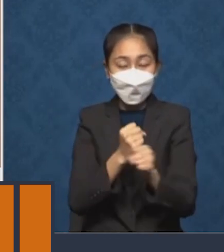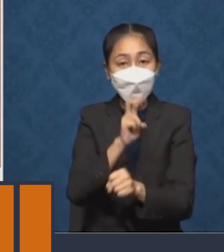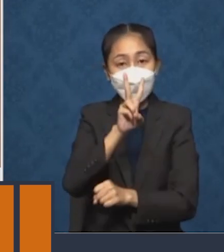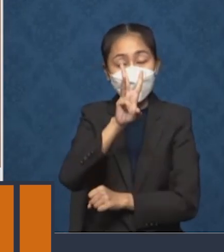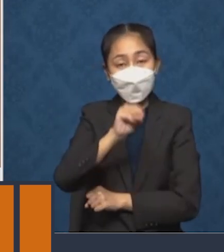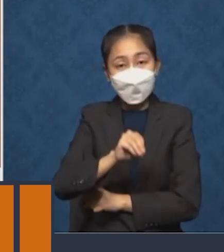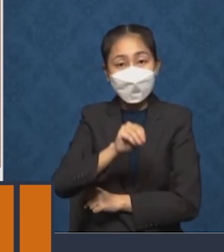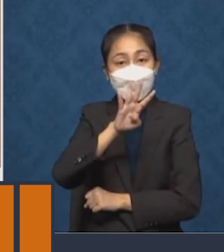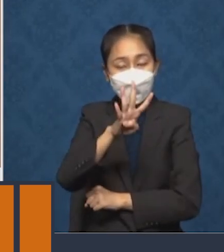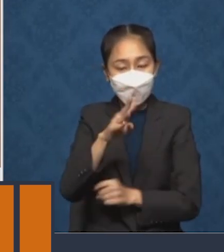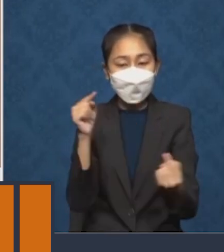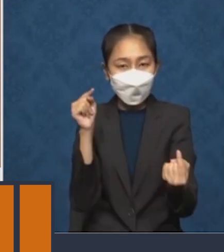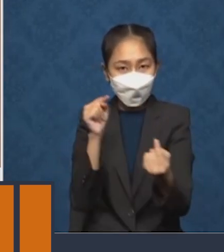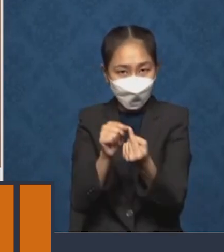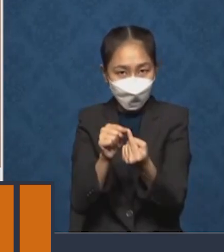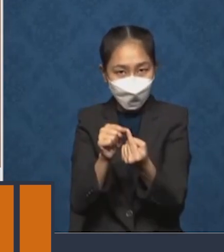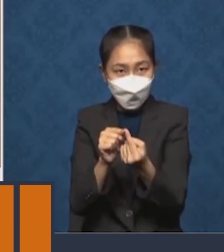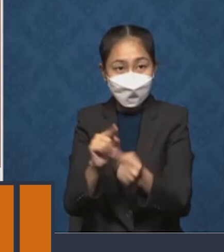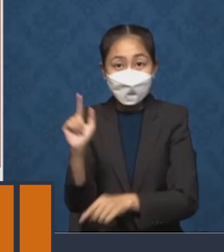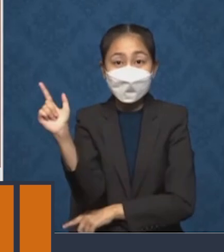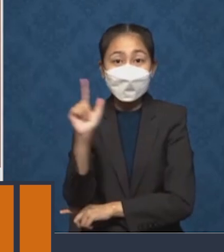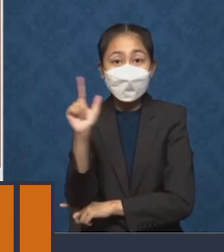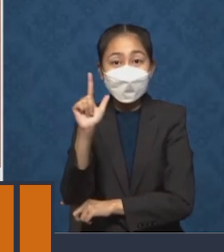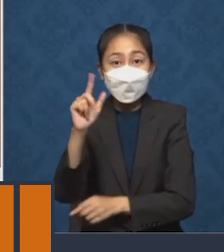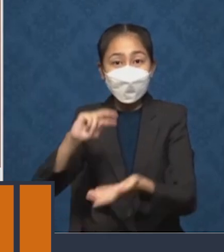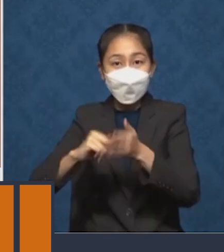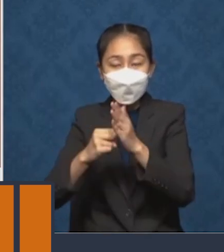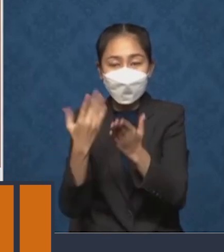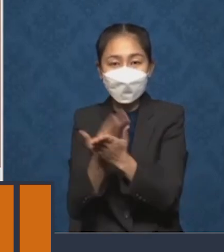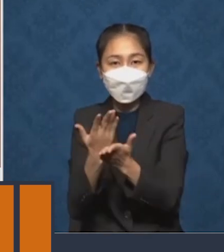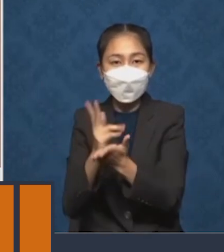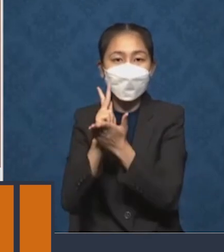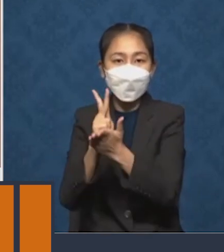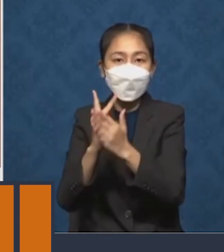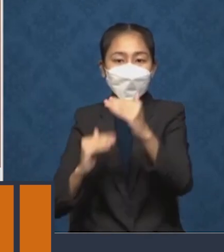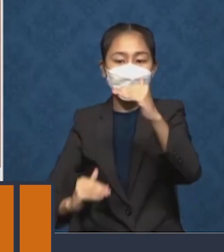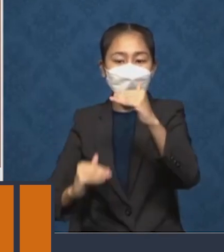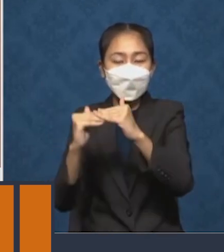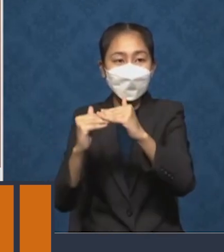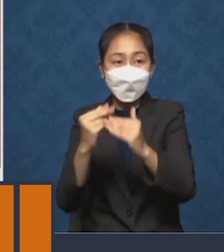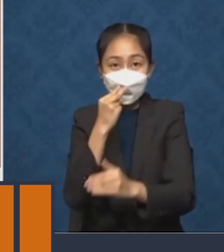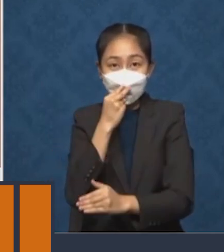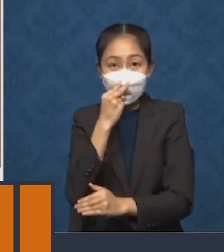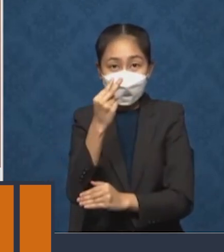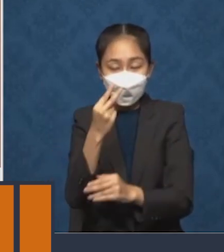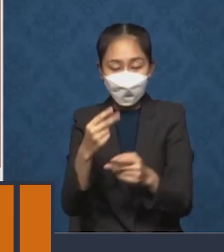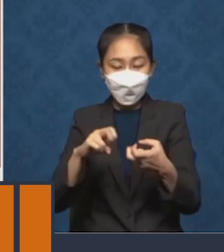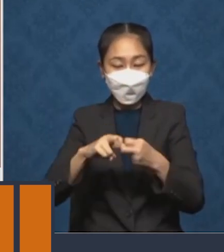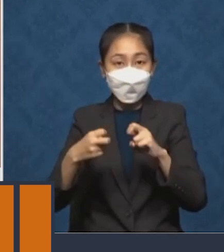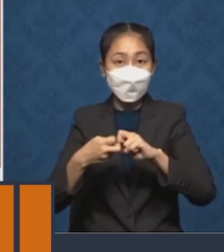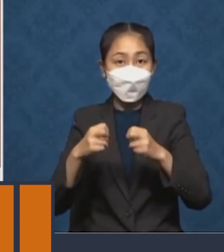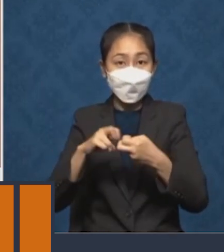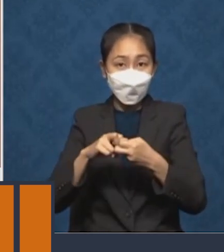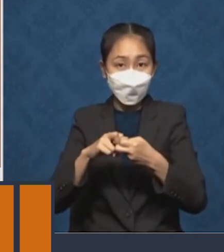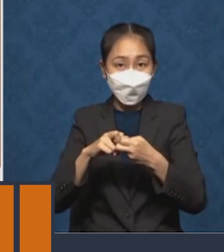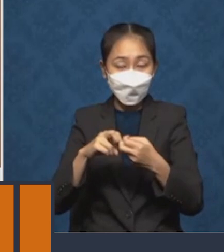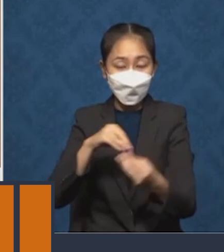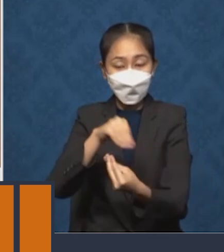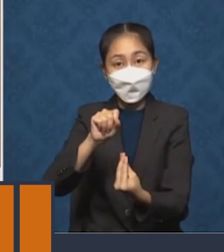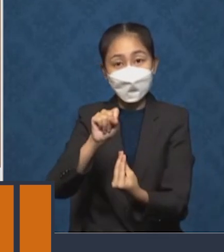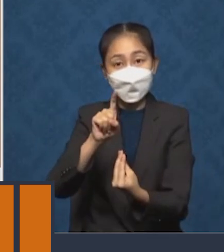แล้วส่วนแท่งสีเหลืองเนี่ยคือเพดานเงินกู้ท่านจะเห็นว่าด้วยวิกฤตเศรษฐกิจที่เกิดขึ้นท